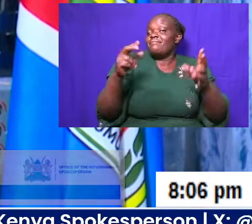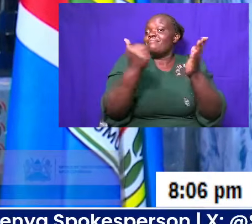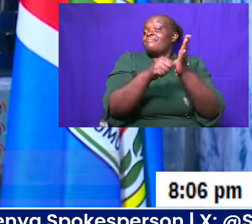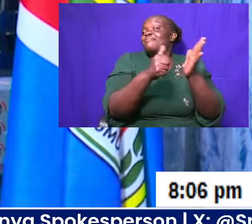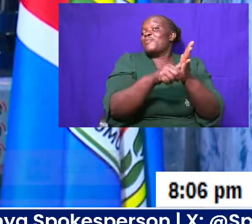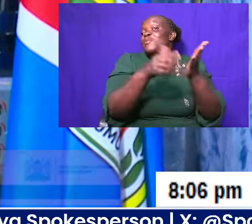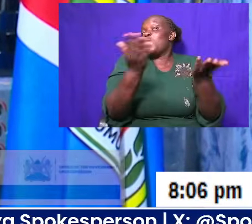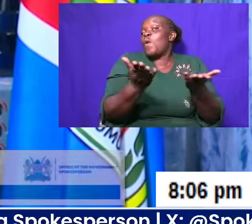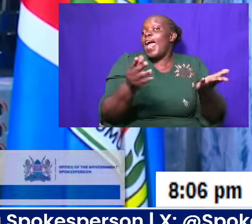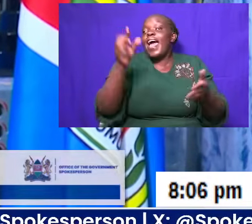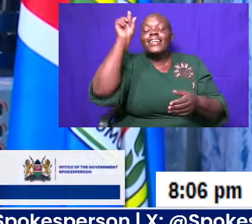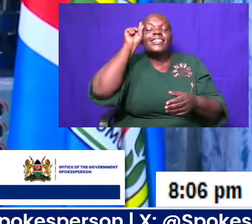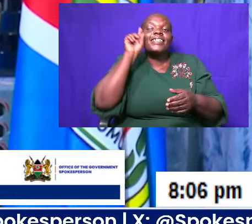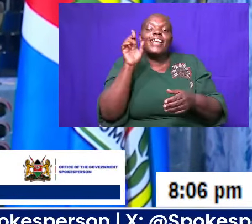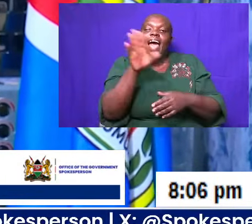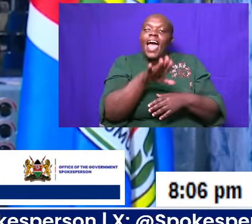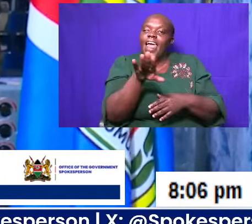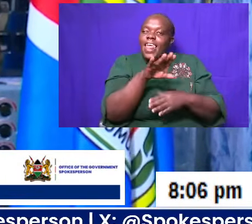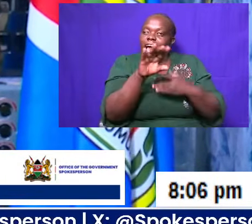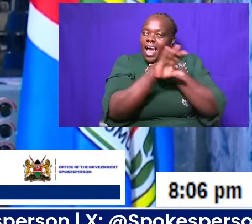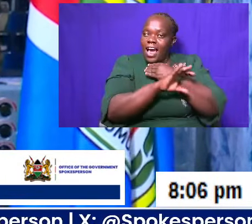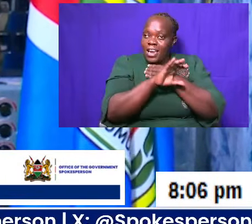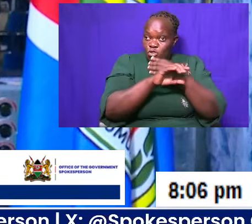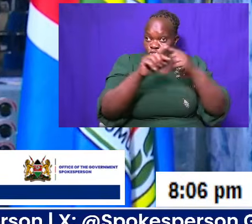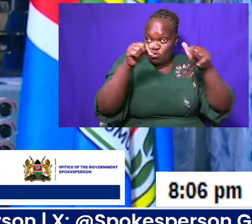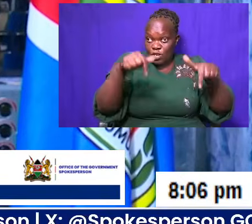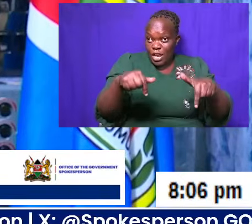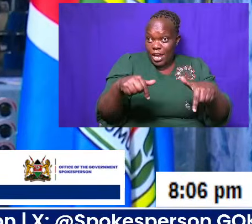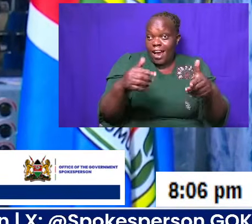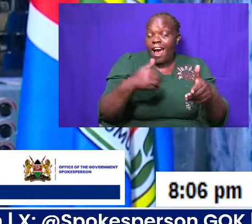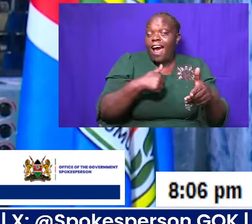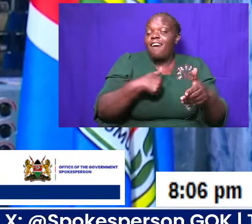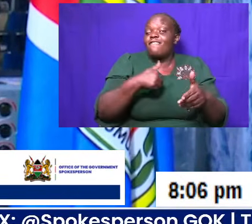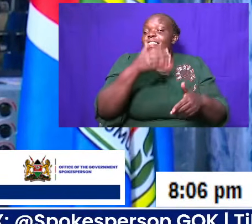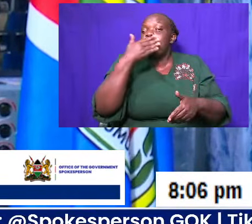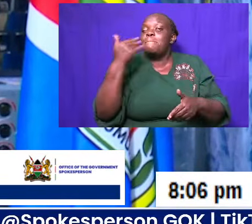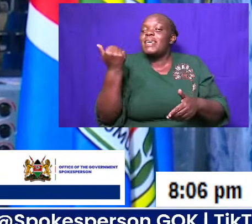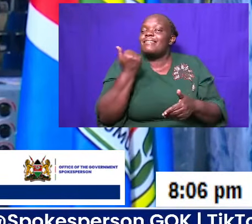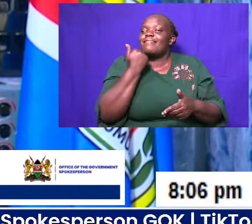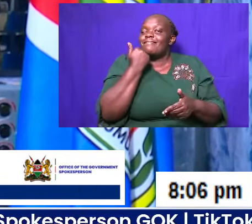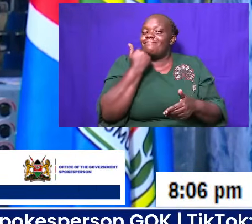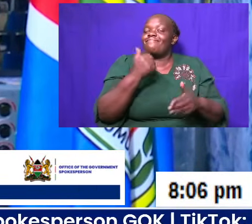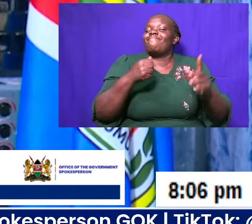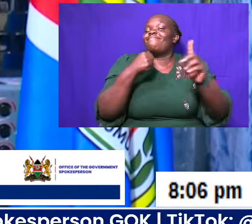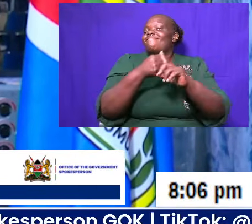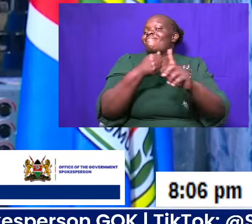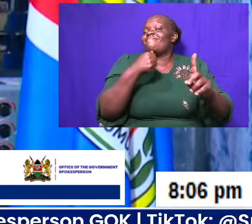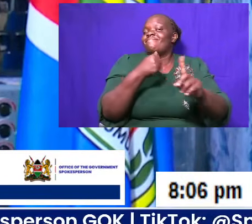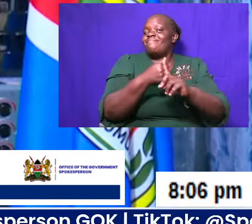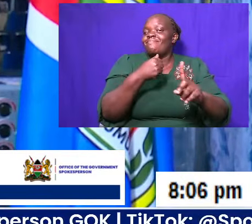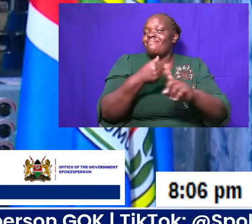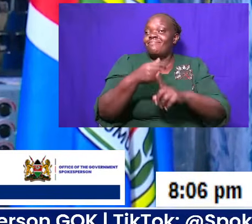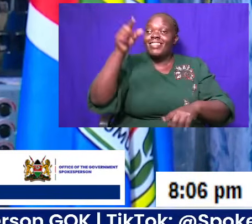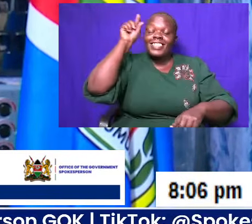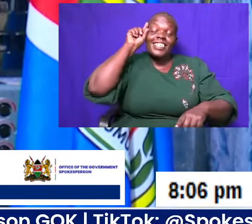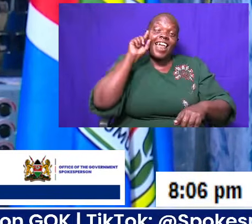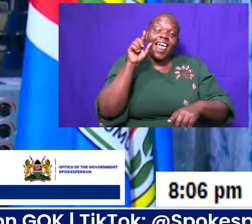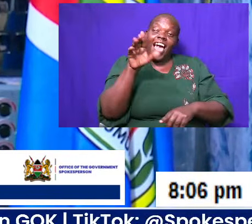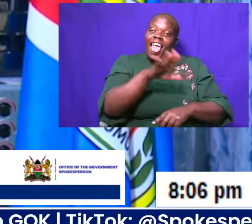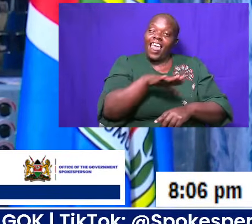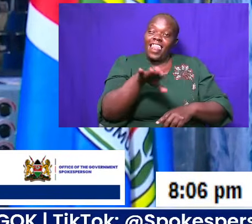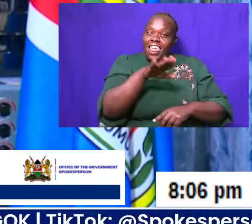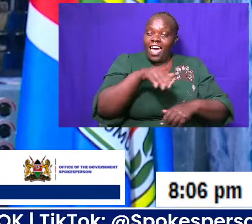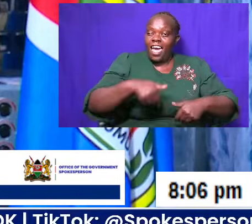about gender in this country? And today we have the best advocate on gender matters, a